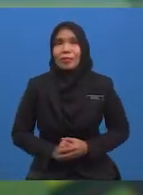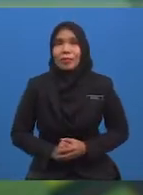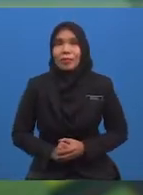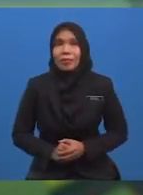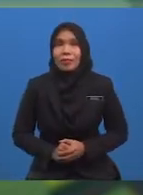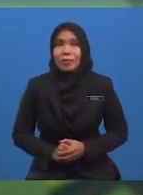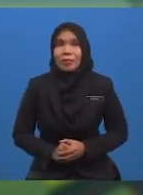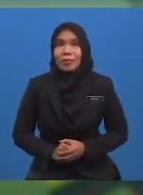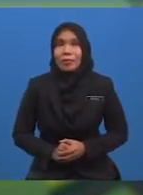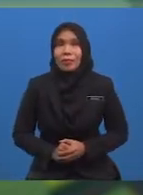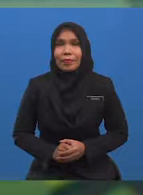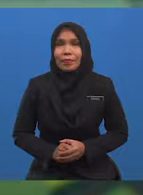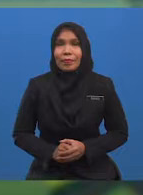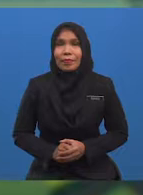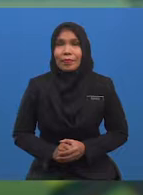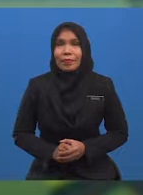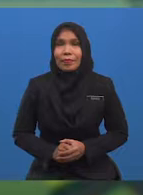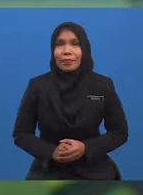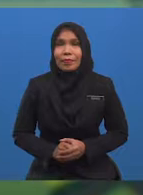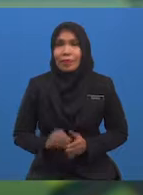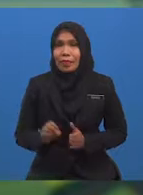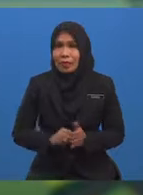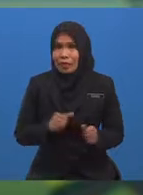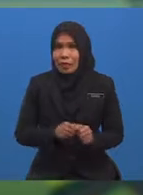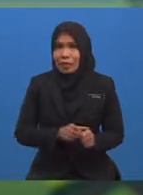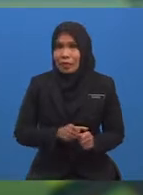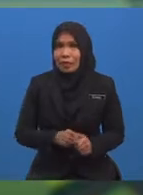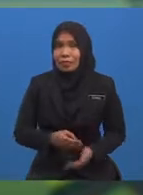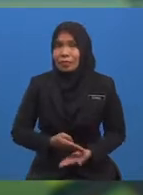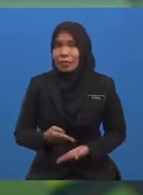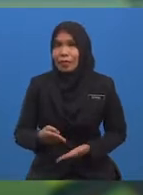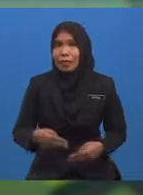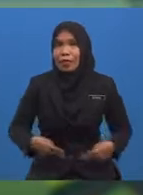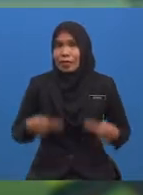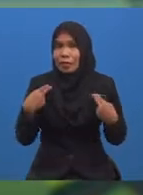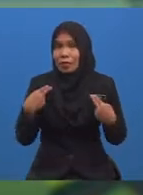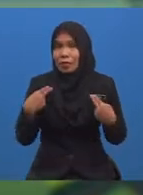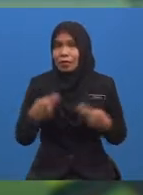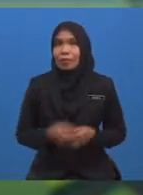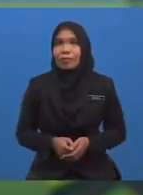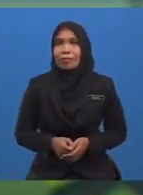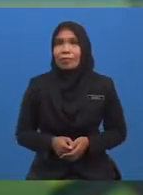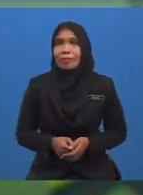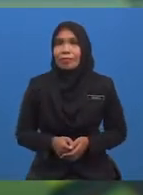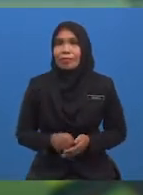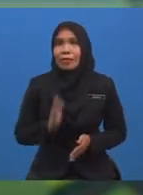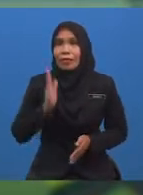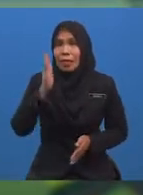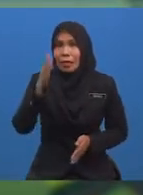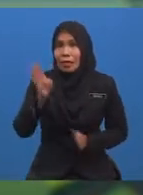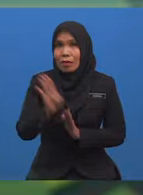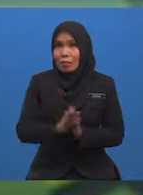murid-murid, setiap benda hidup pasti akan berlaku tumbesaran. Seperti murid-murid